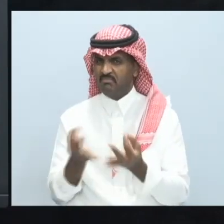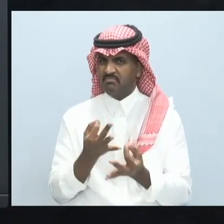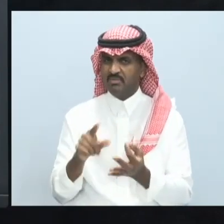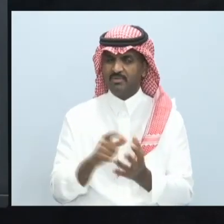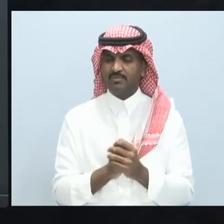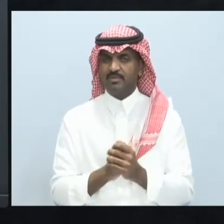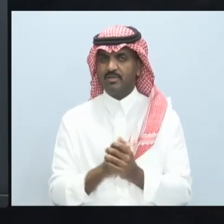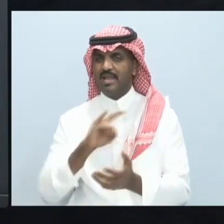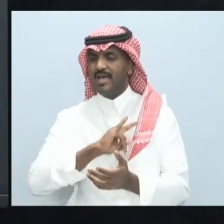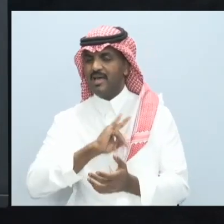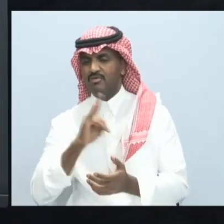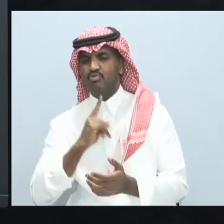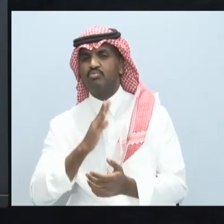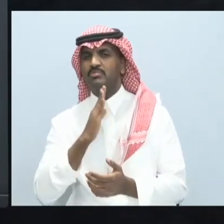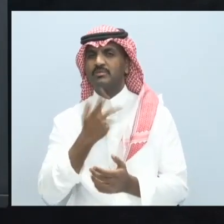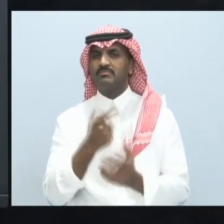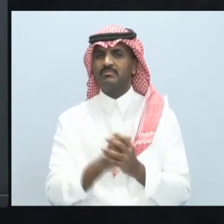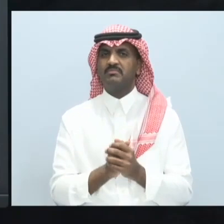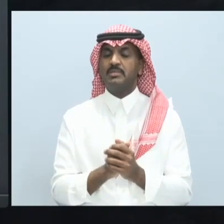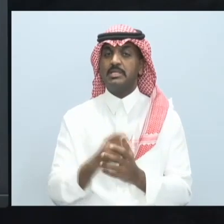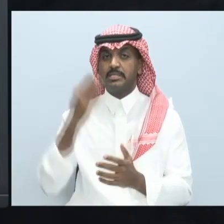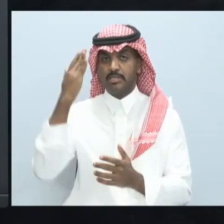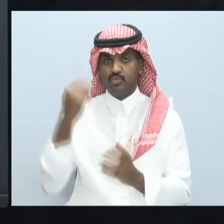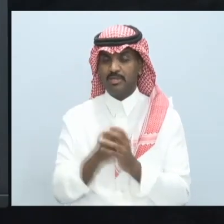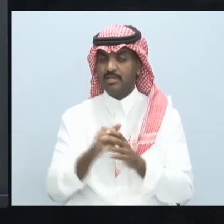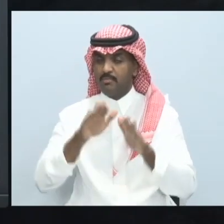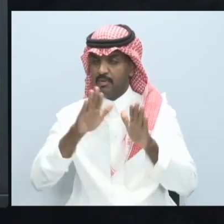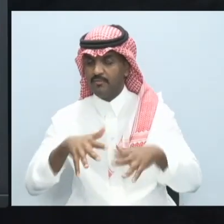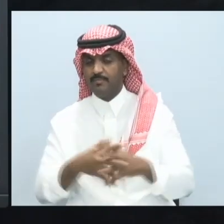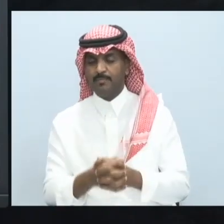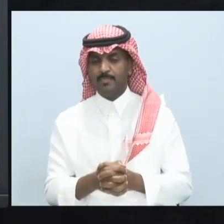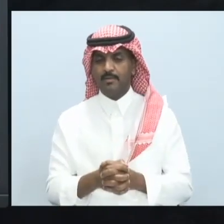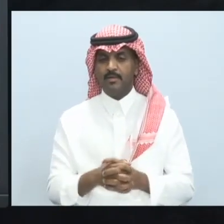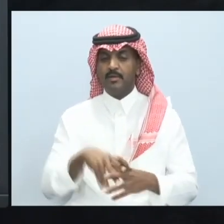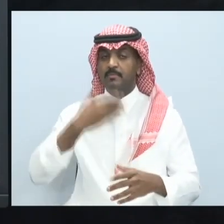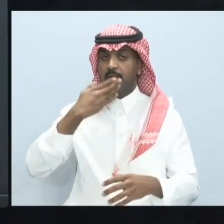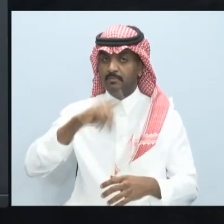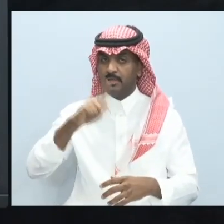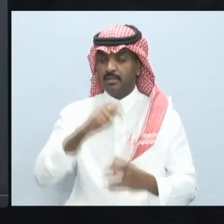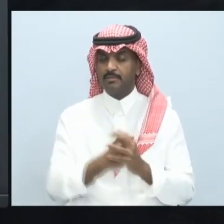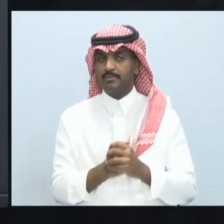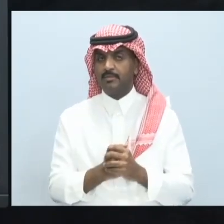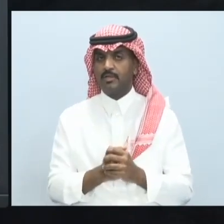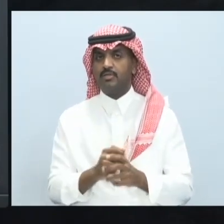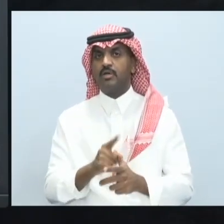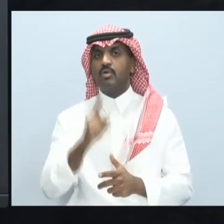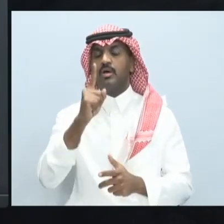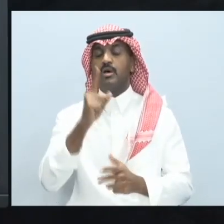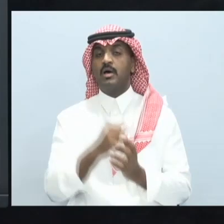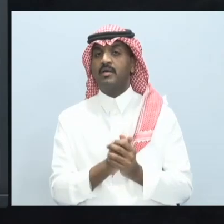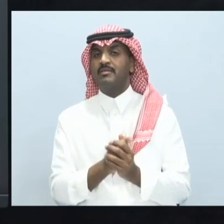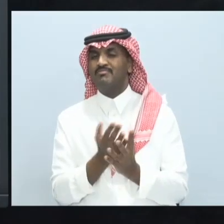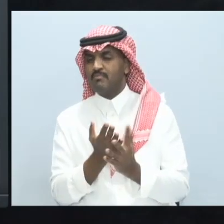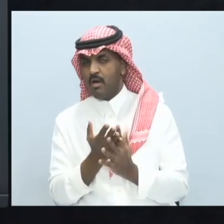التي لا يمكن للزوجه ان تبقى مع زوجها فيه فانها بحمد الله تعالى قد جعل الله لها هذا